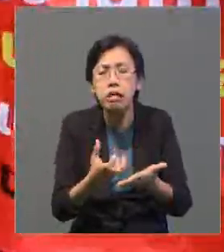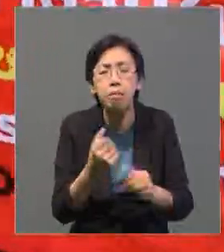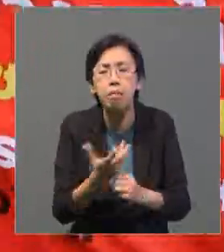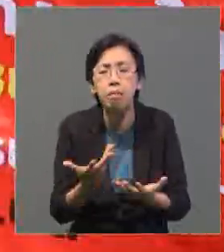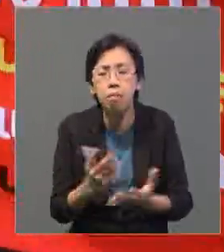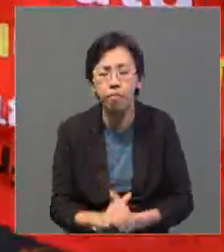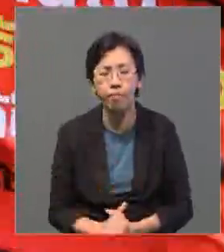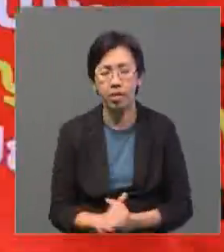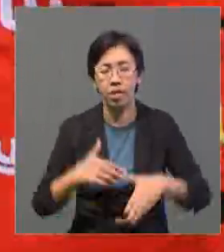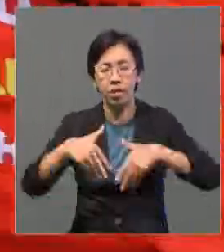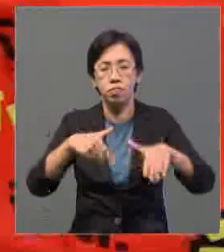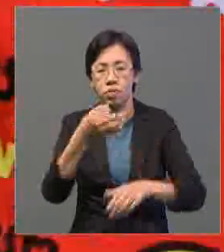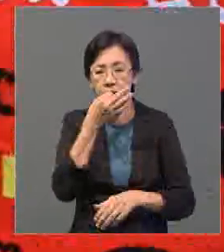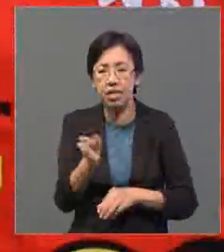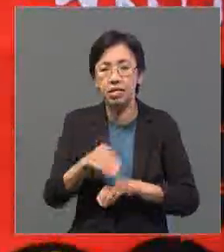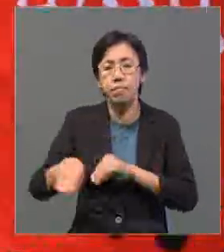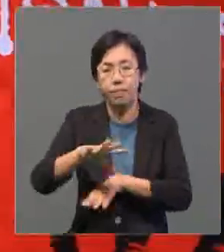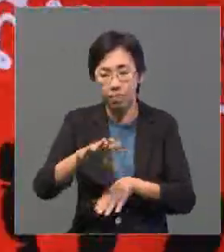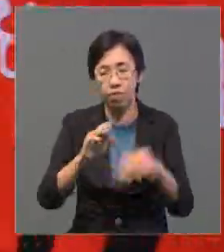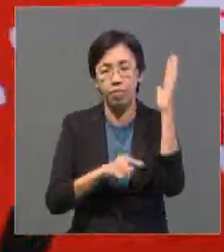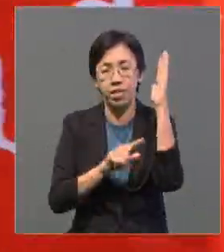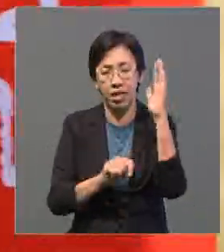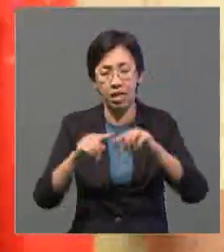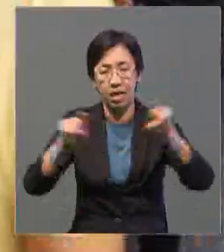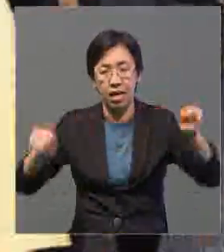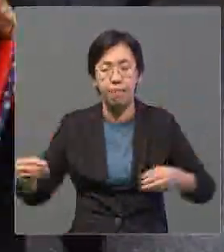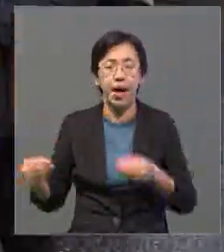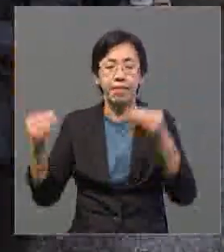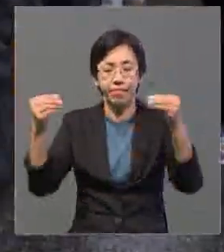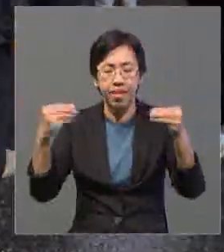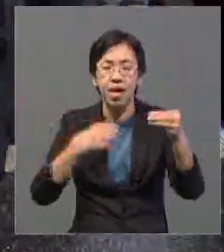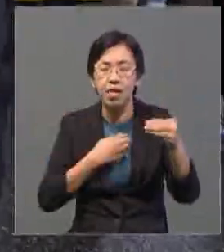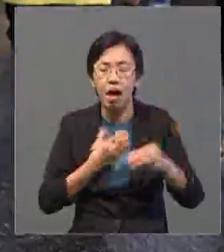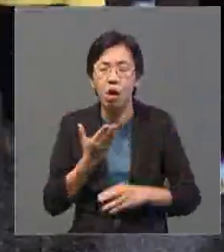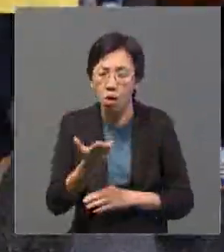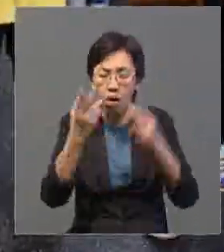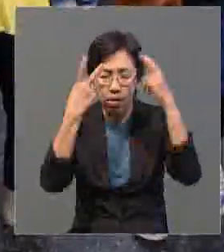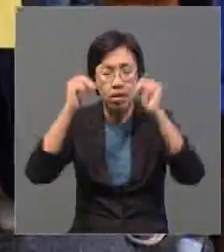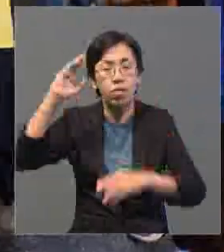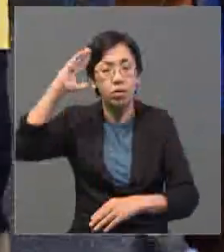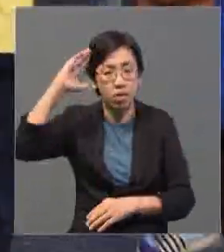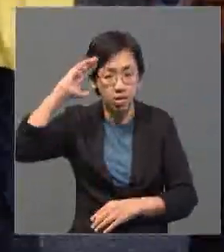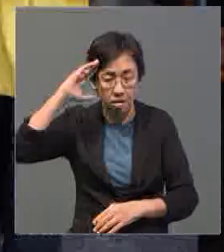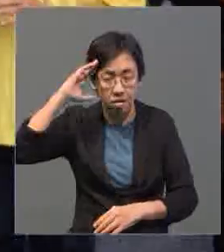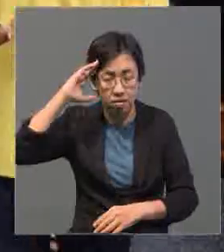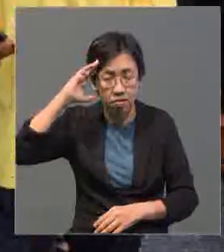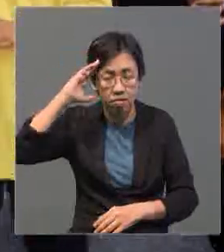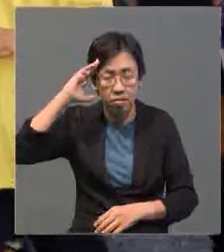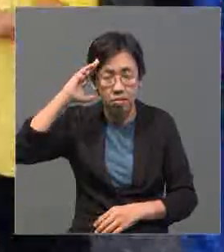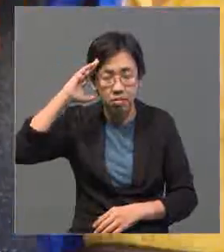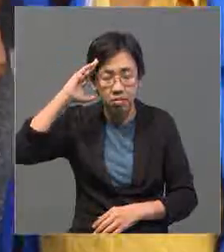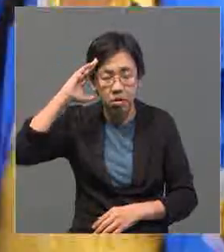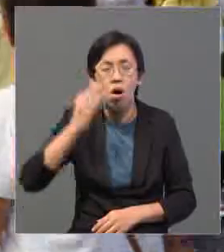ทางชาวประมงจังหวัดปัตตานีนะครับก็ได้ร่วมกันชูป้ายไวนิลนะครับเรียกร้องไปถึงทางท่านนายกรัฐมนตรีพลเอกประยุทธ์จันทร์โอชา